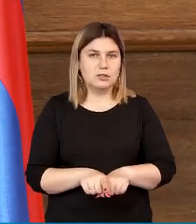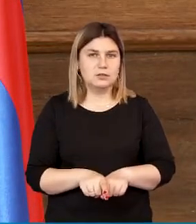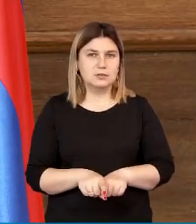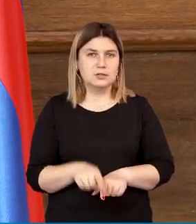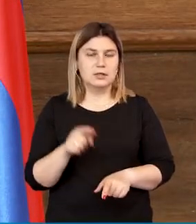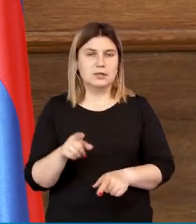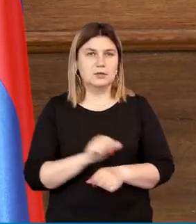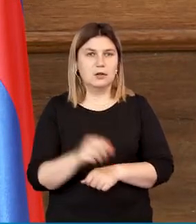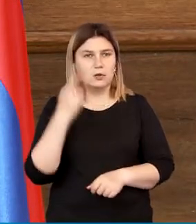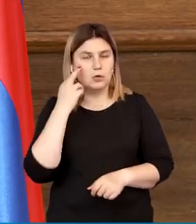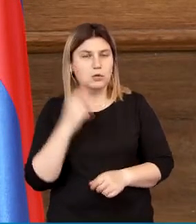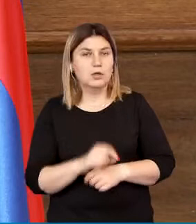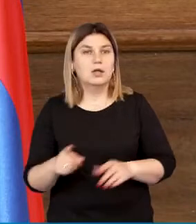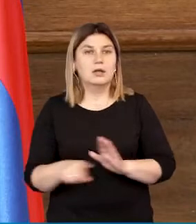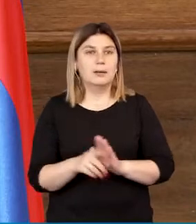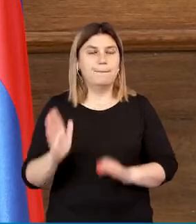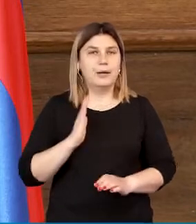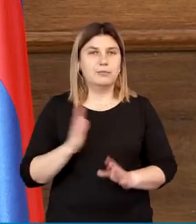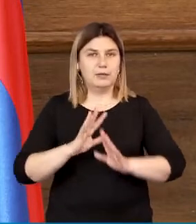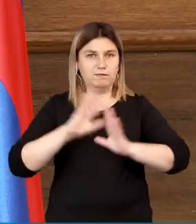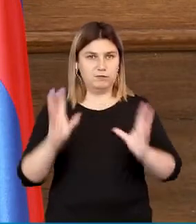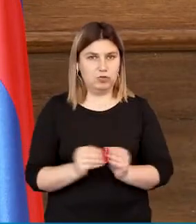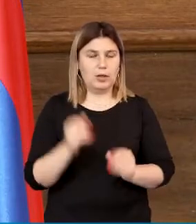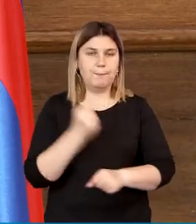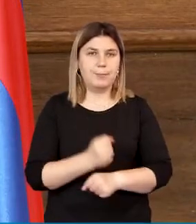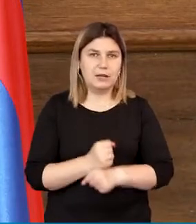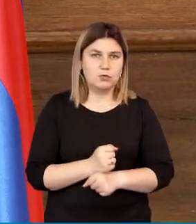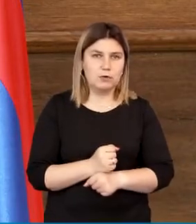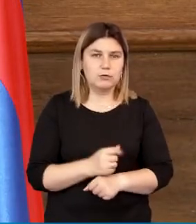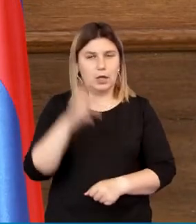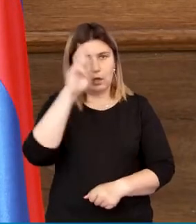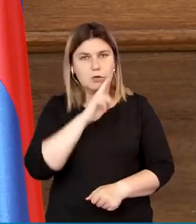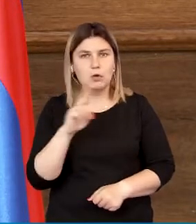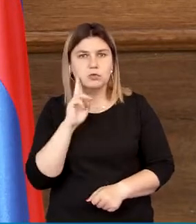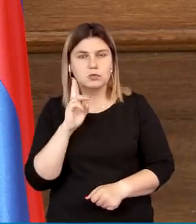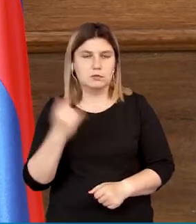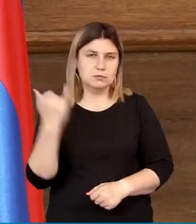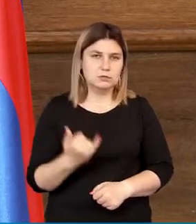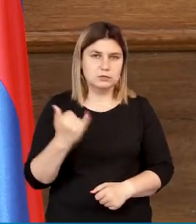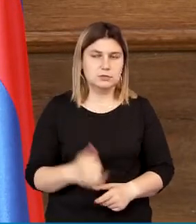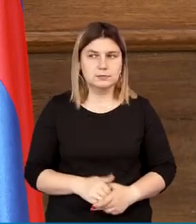najbardziej racjonalny i służący bezpieczeństwu wszystkich, i pracowników, i rodziców, i dzieci.